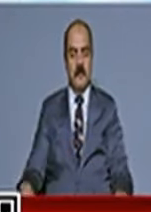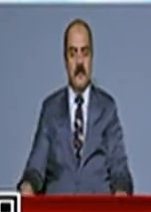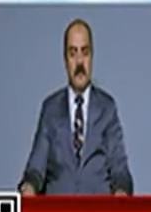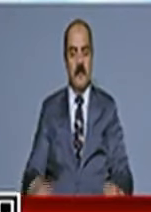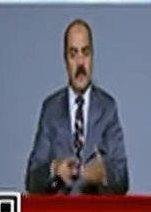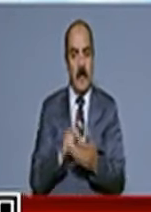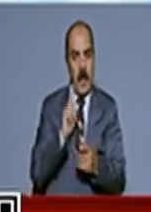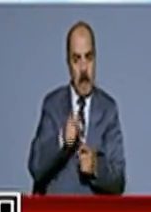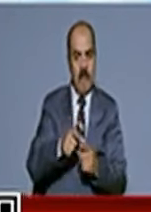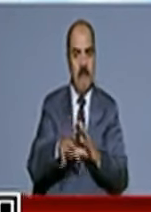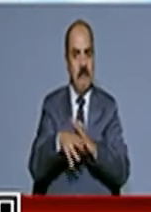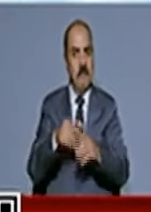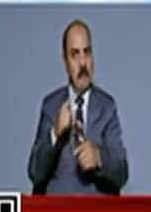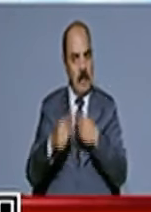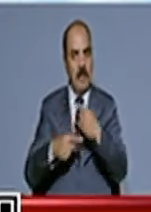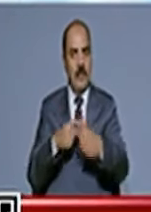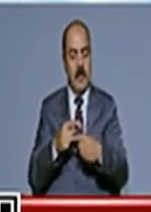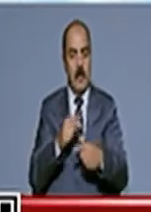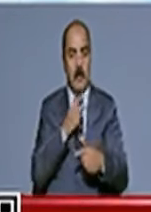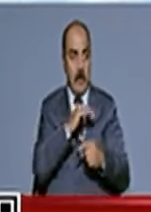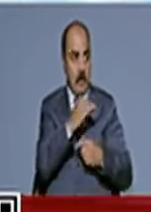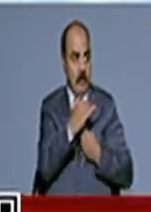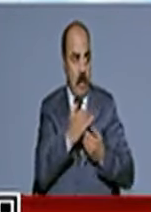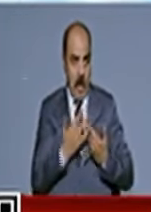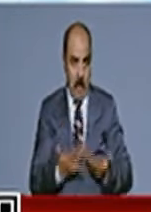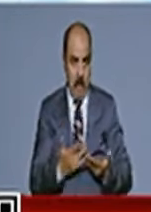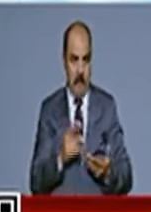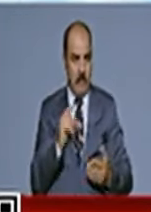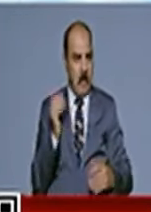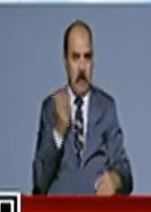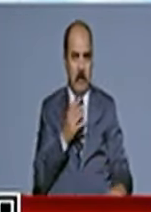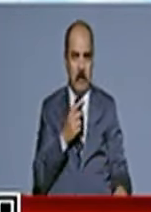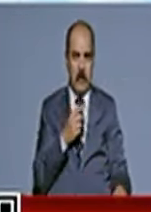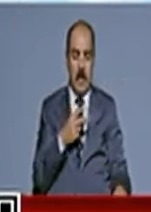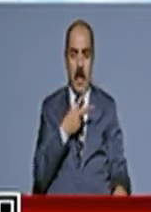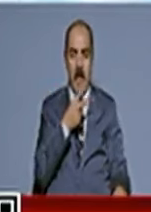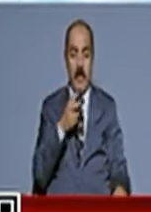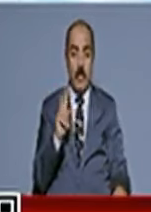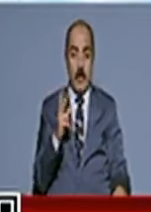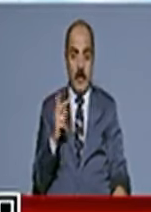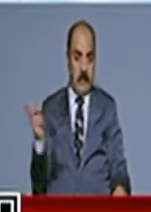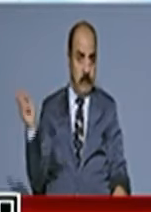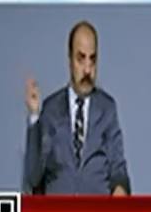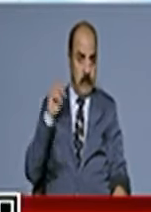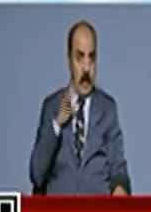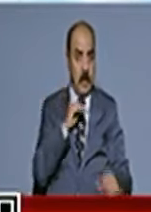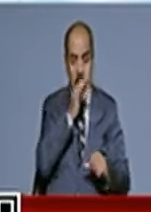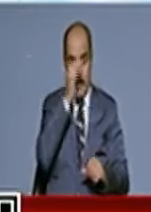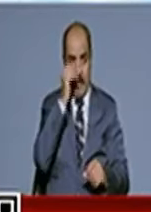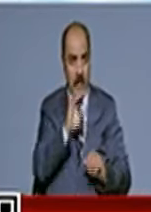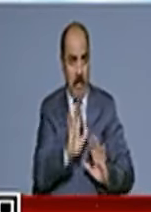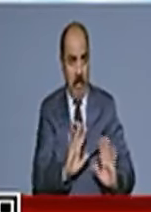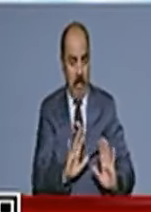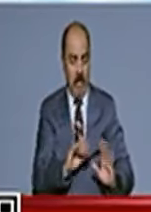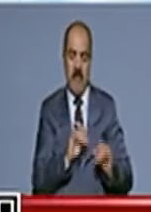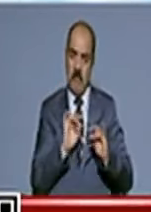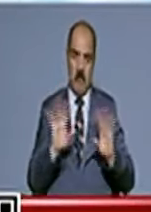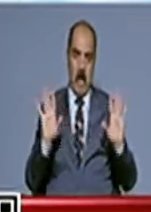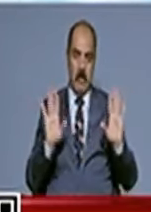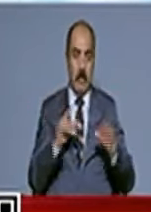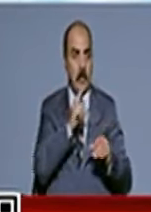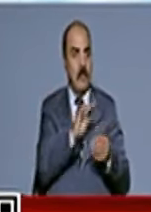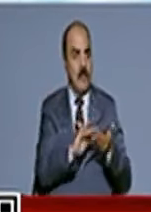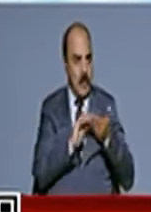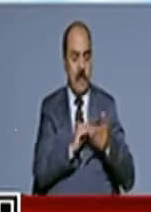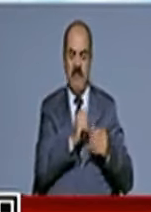التنفيذ. لولا دعمكم منذ ديسمبر 2017 وحتى الآن أتصور